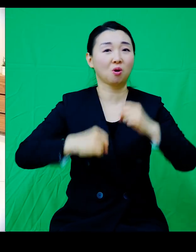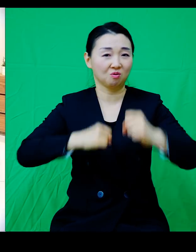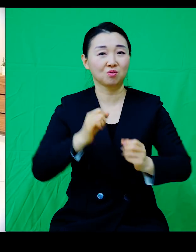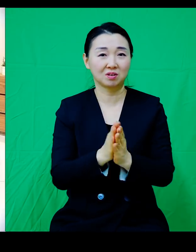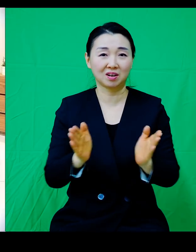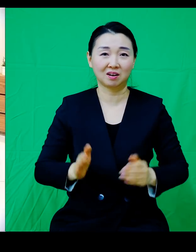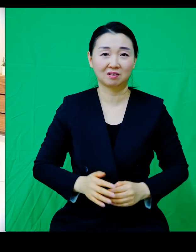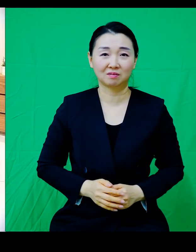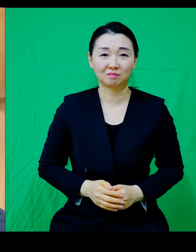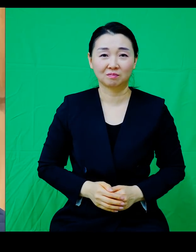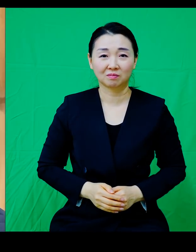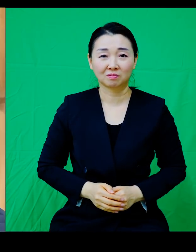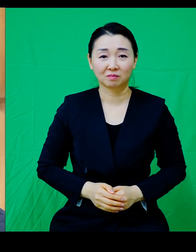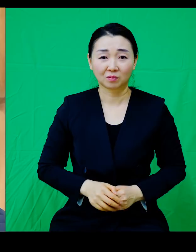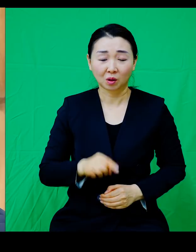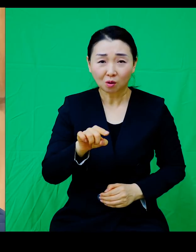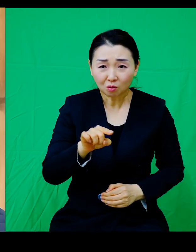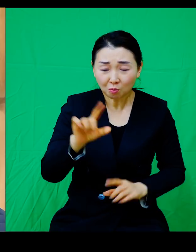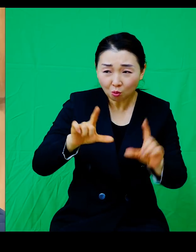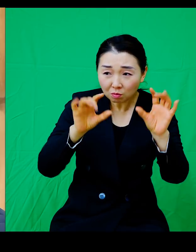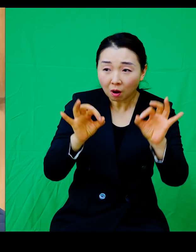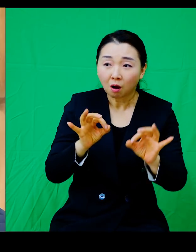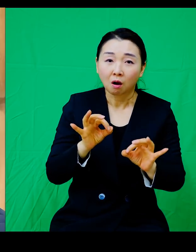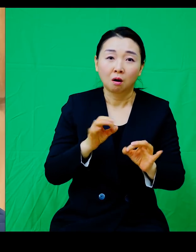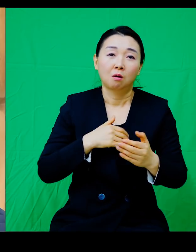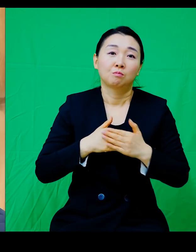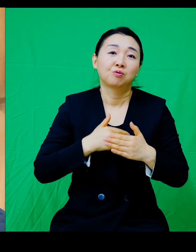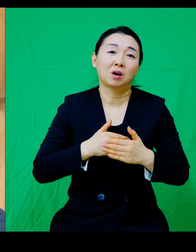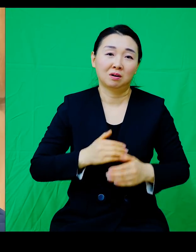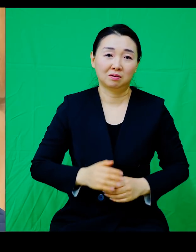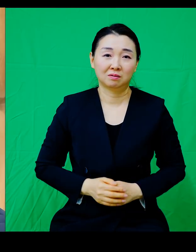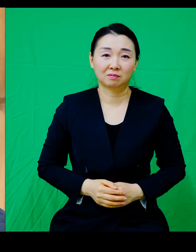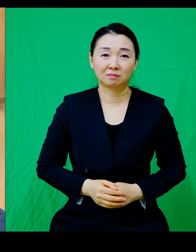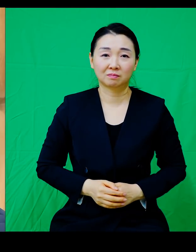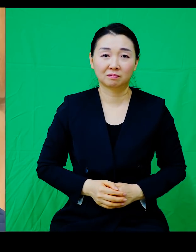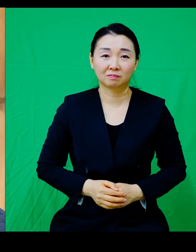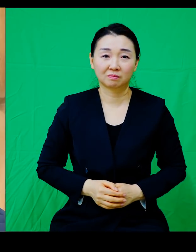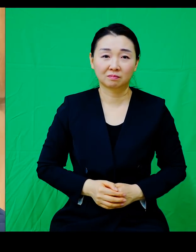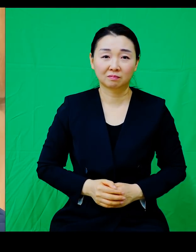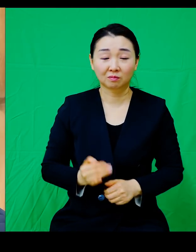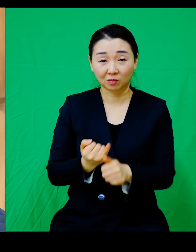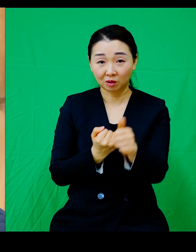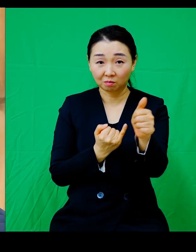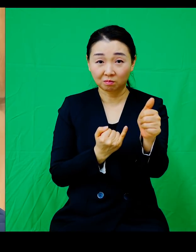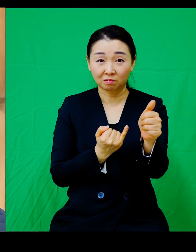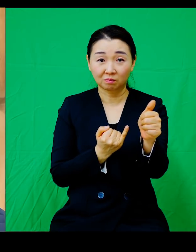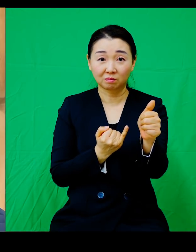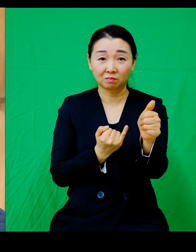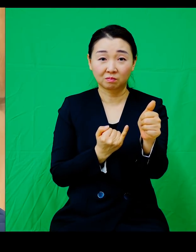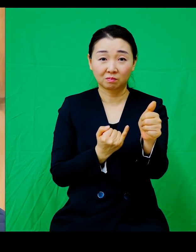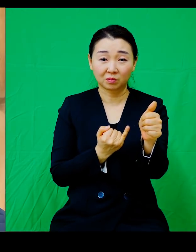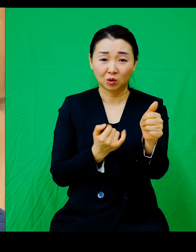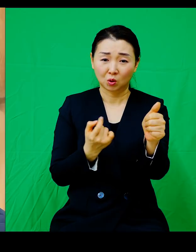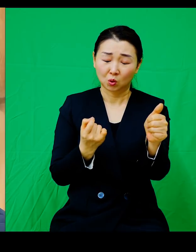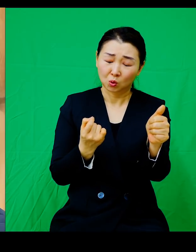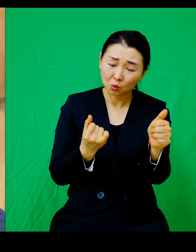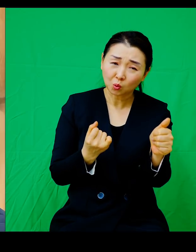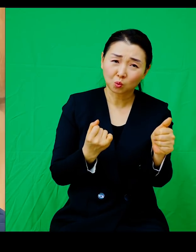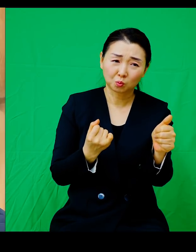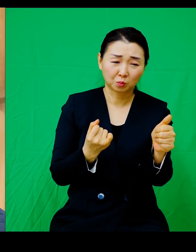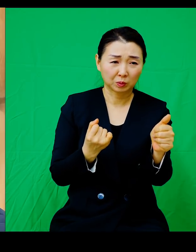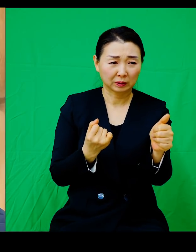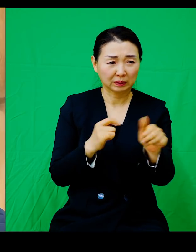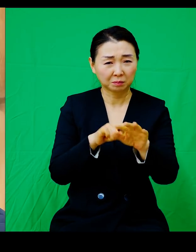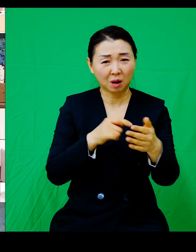막 뛰는 거죠. 근데 그런 게 되게 불안하잖아요, 부모로서. 근데 남편이 원래 이제 조금